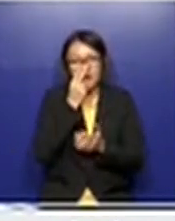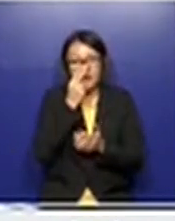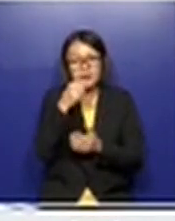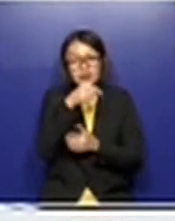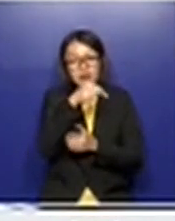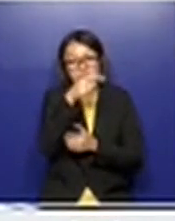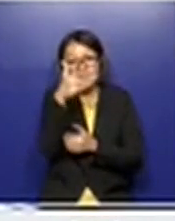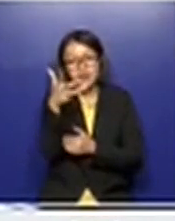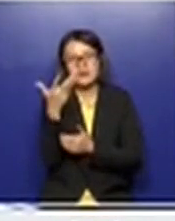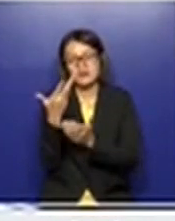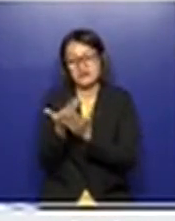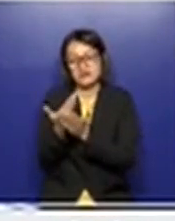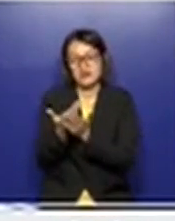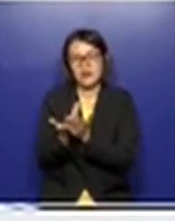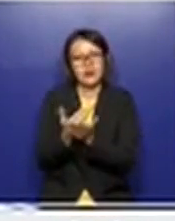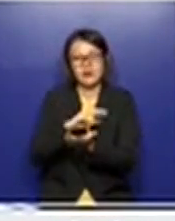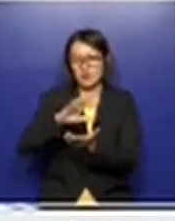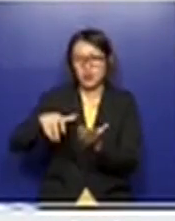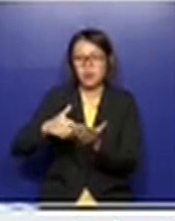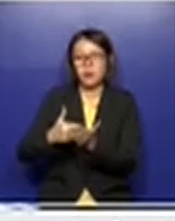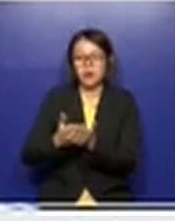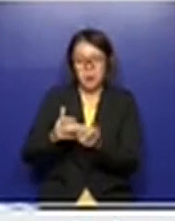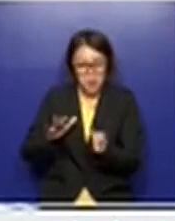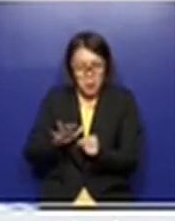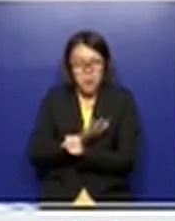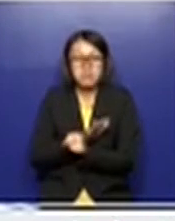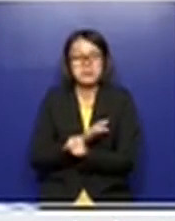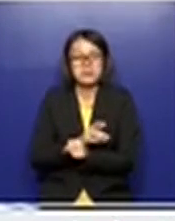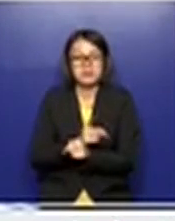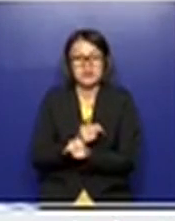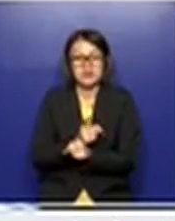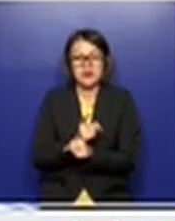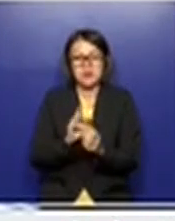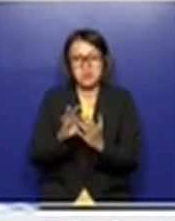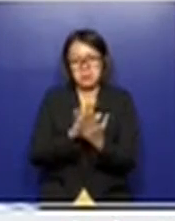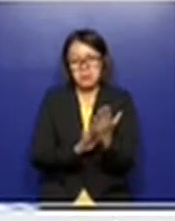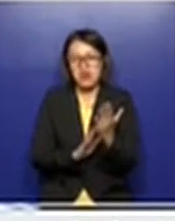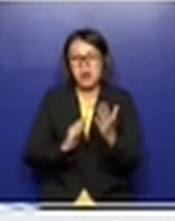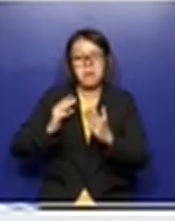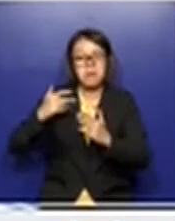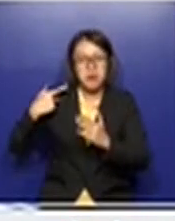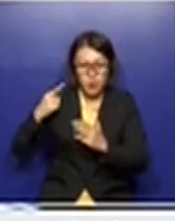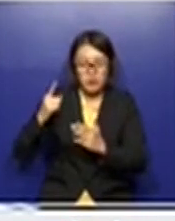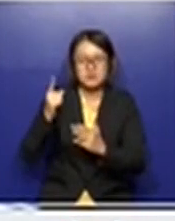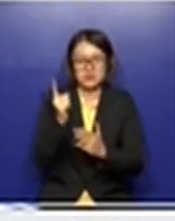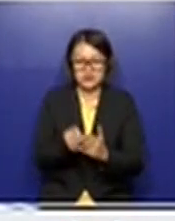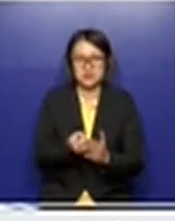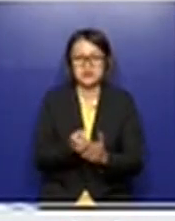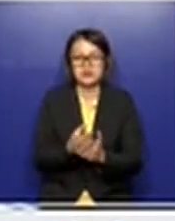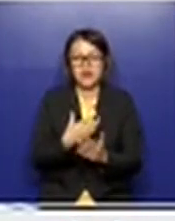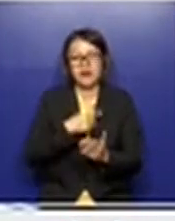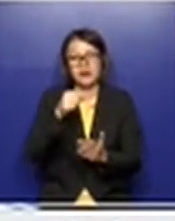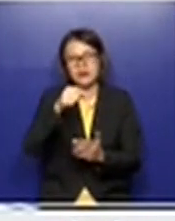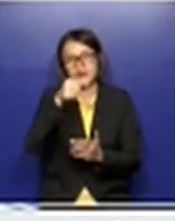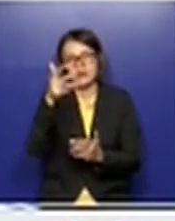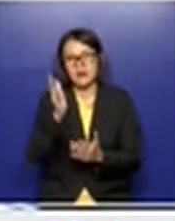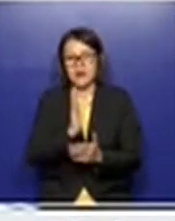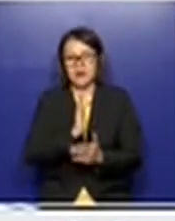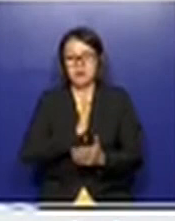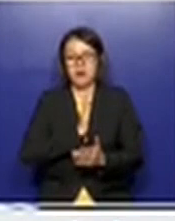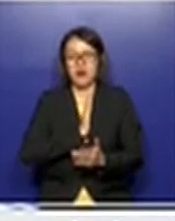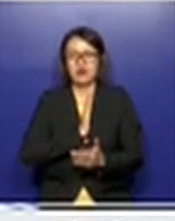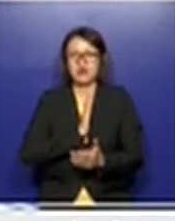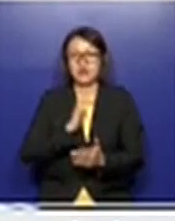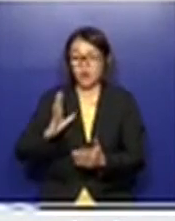ใช้เงินทุกบาทอย่างคุ้มค่าเป็นประโยชน์ต่อประเทศชาติและประชาชนผมยังอยากเห็นไทย PBS เป็นกลางในทางการเมื